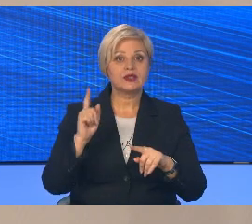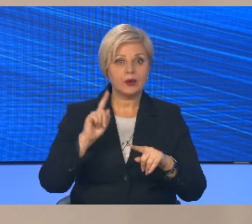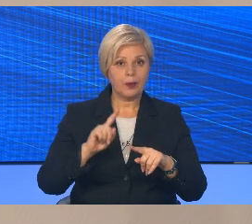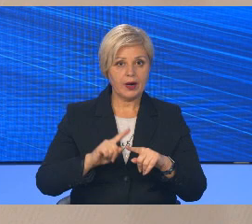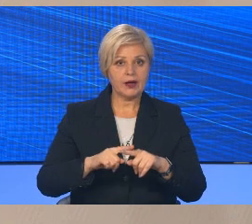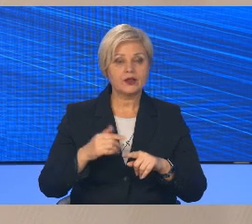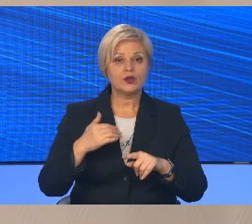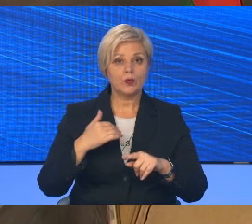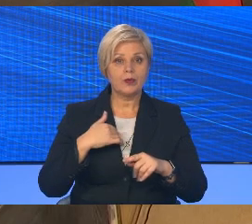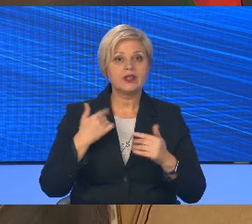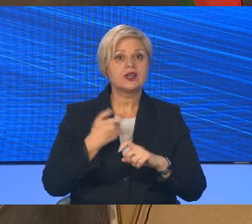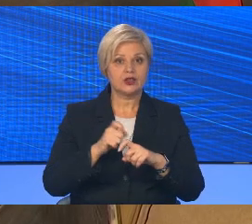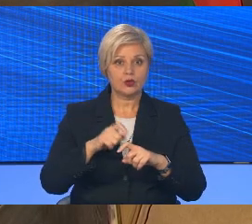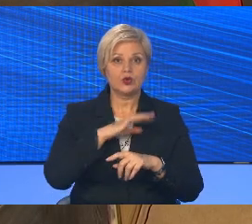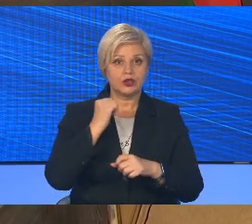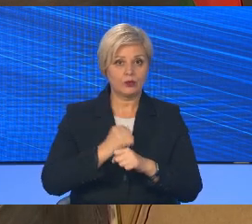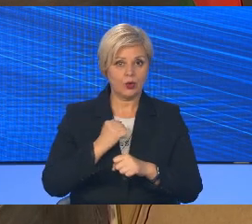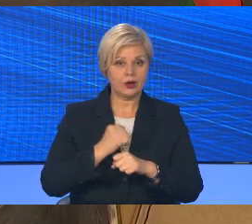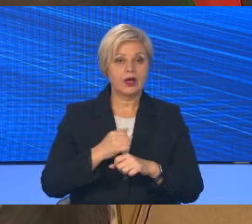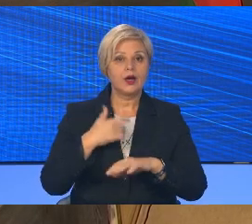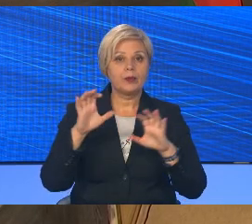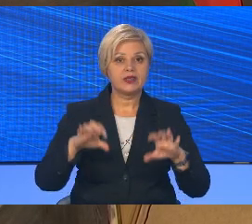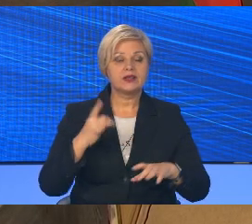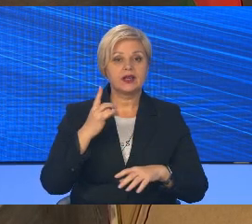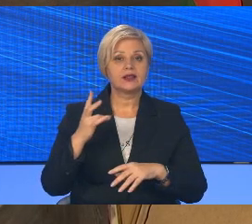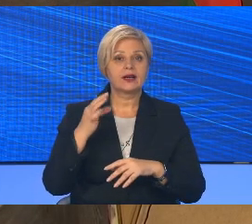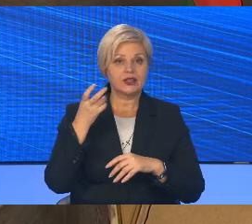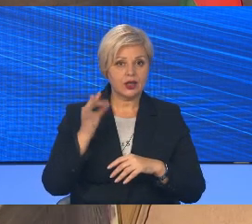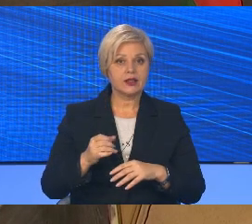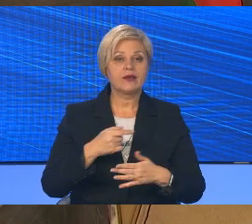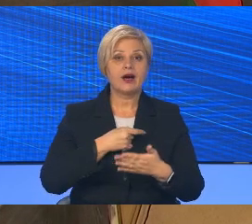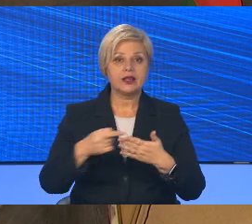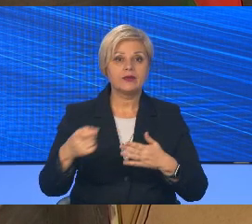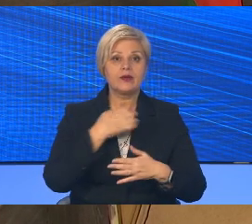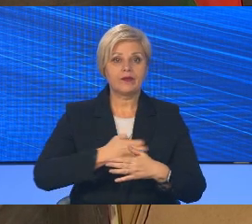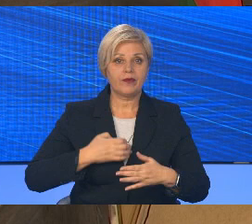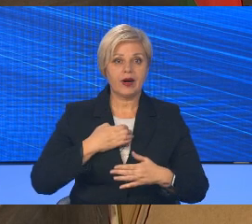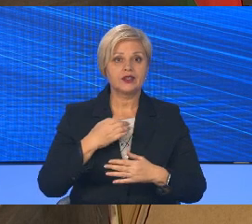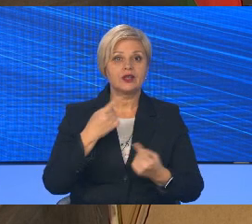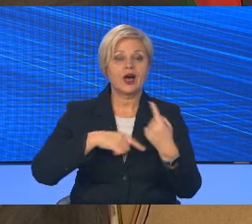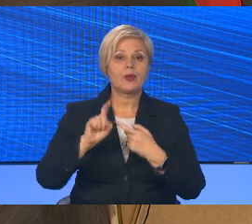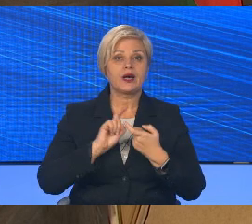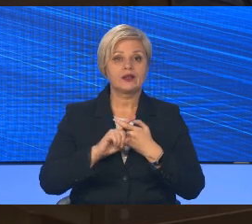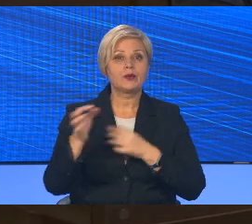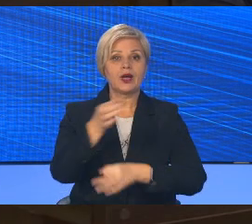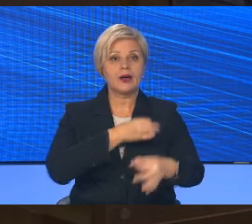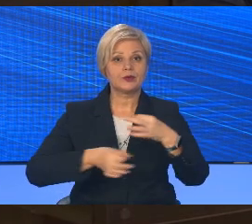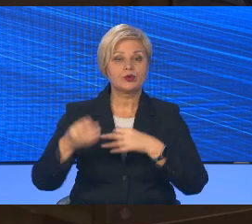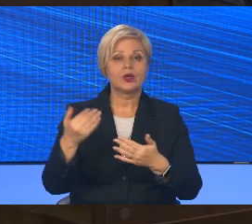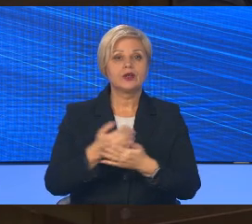мы работаем сейчас очень плотно. Старшыня Савета Рэспублікі Наталя Качанова адзначыла важнасць зваротнай сувязі пры абмеркаванні